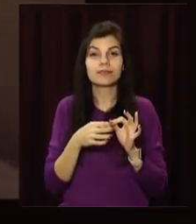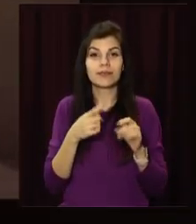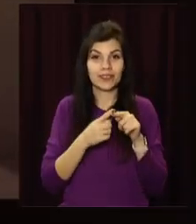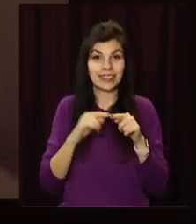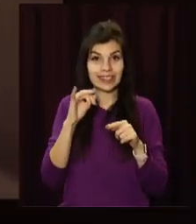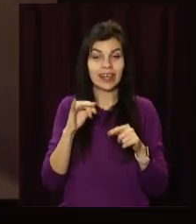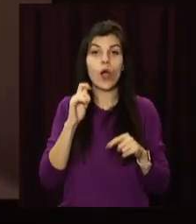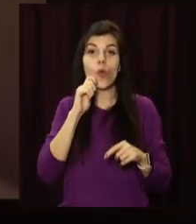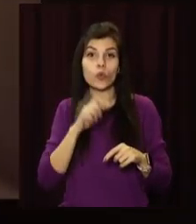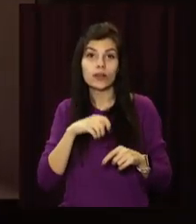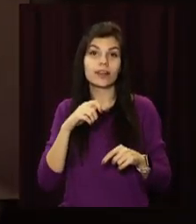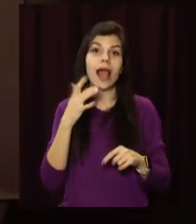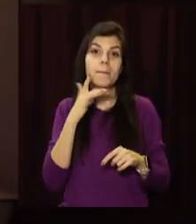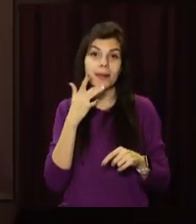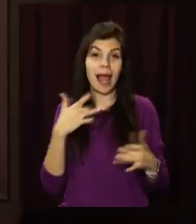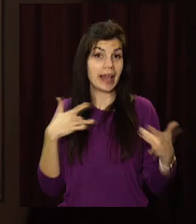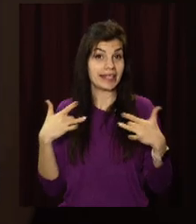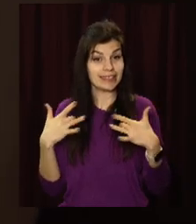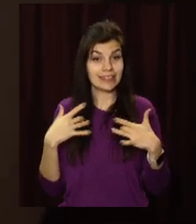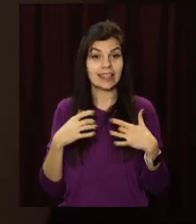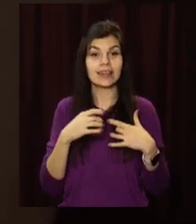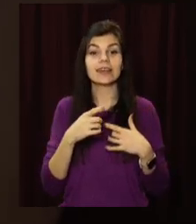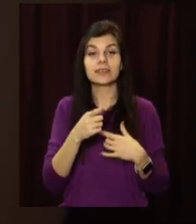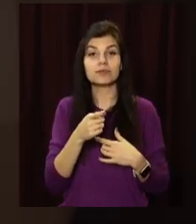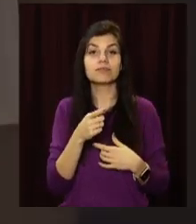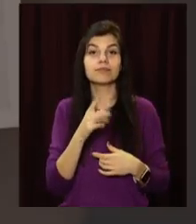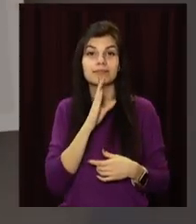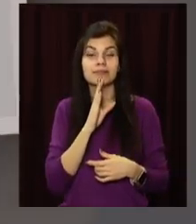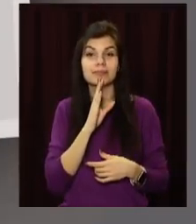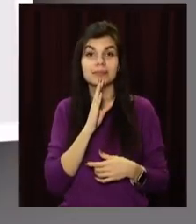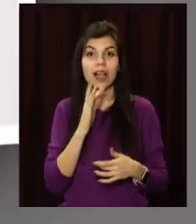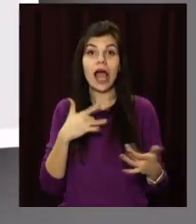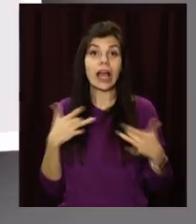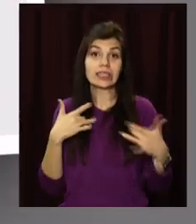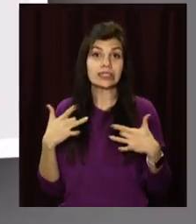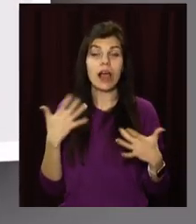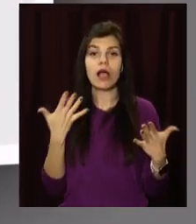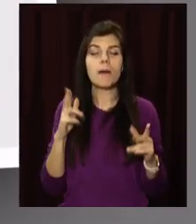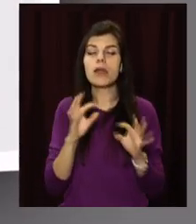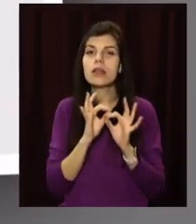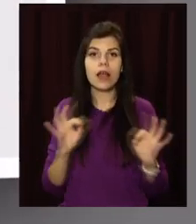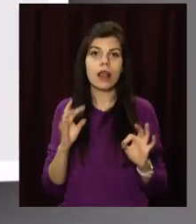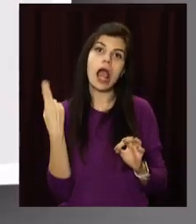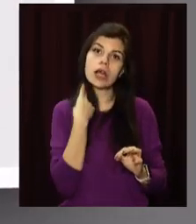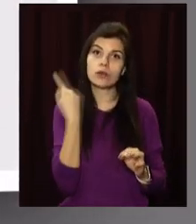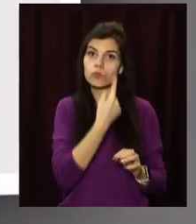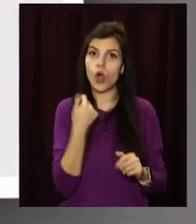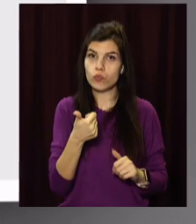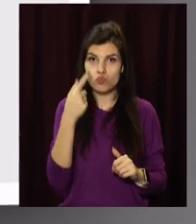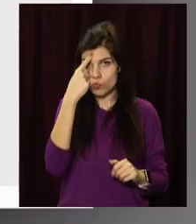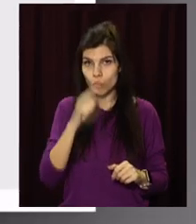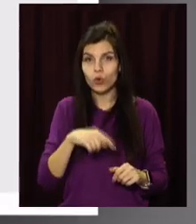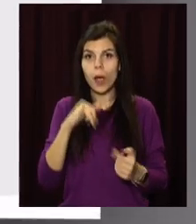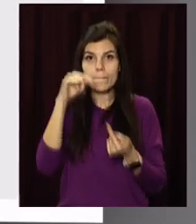и подавно, потому что иногда в первые дни сложно пройти 50 метров. Головну роль у трилері